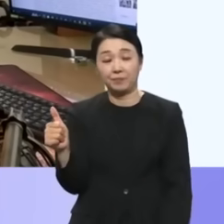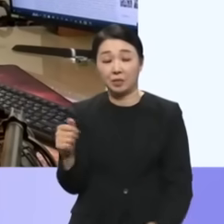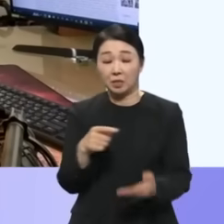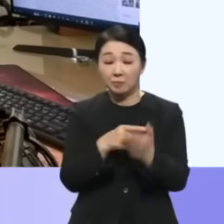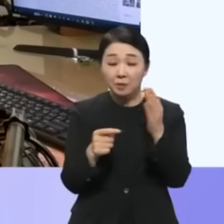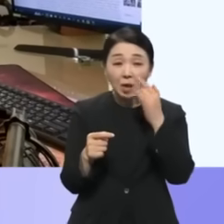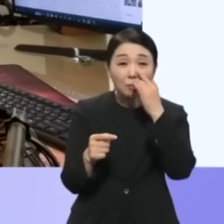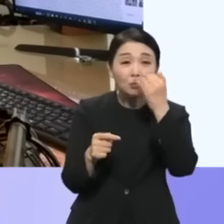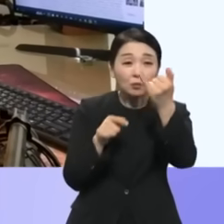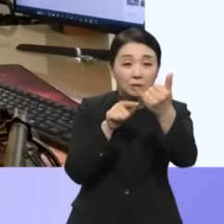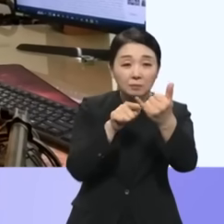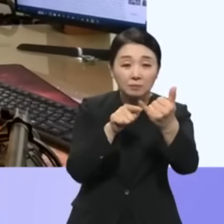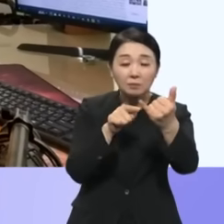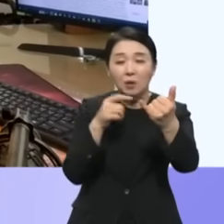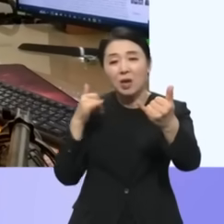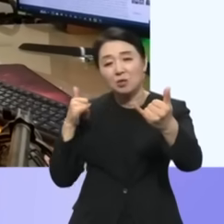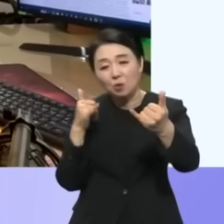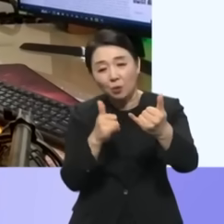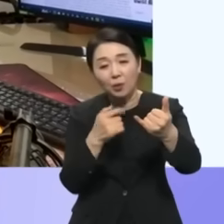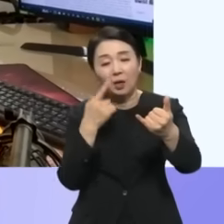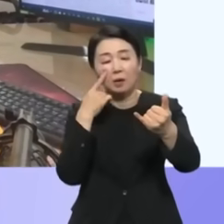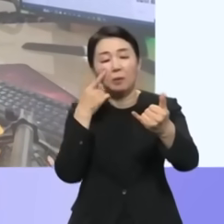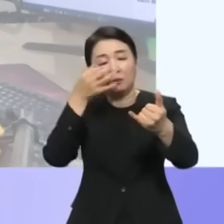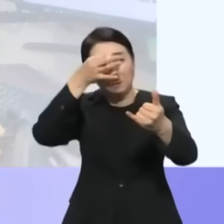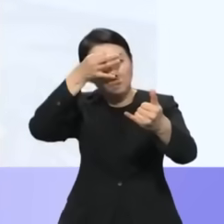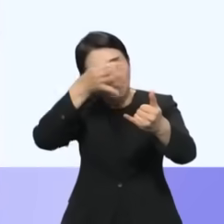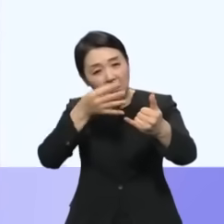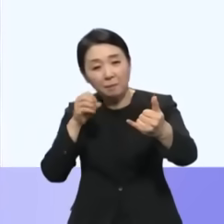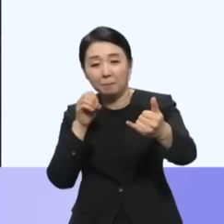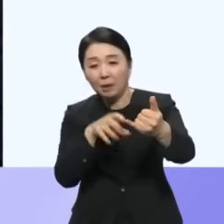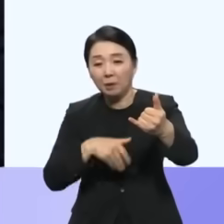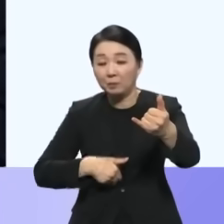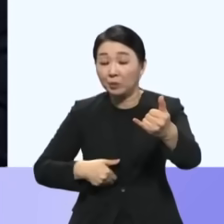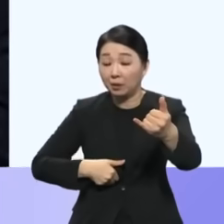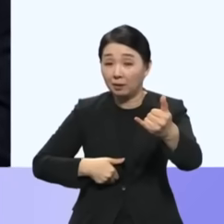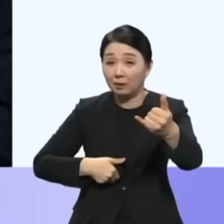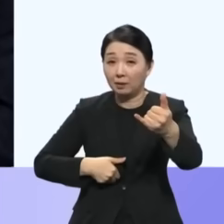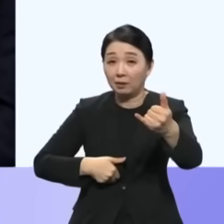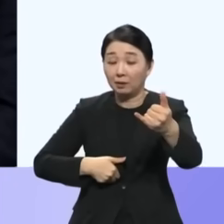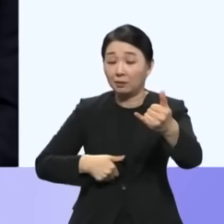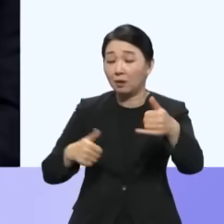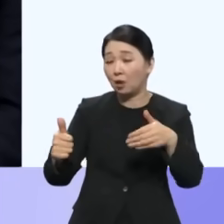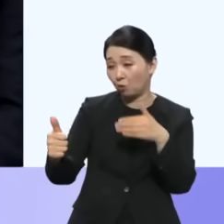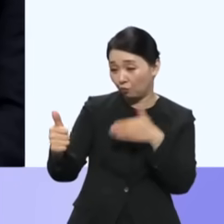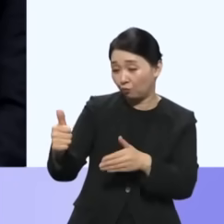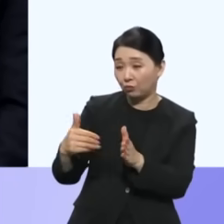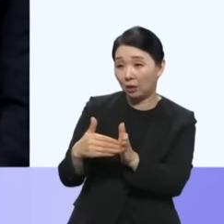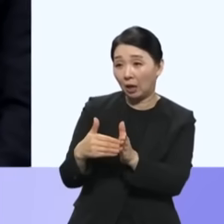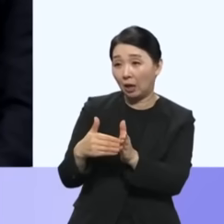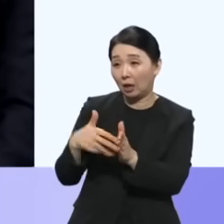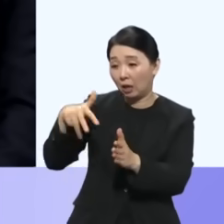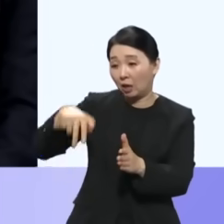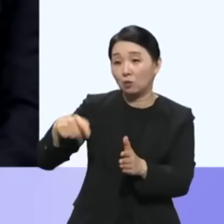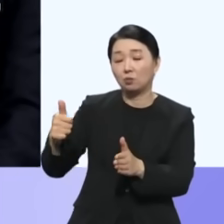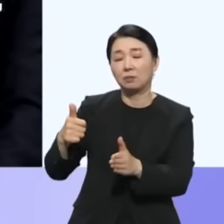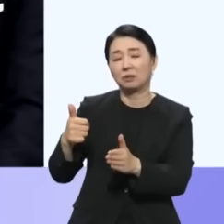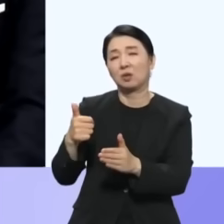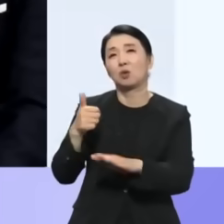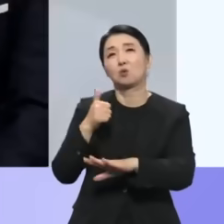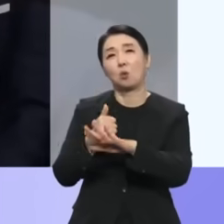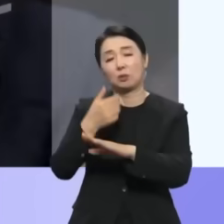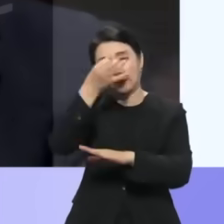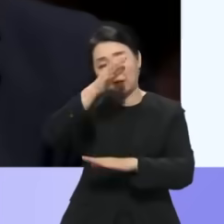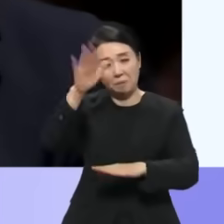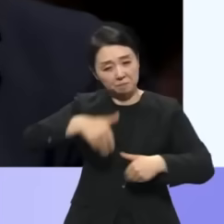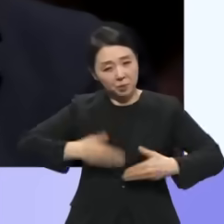피해 학생의 부모님한테 좀 전화를 해서 사과를 해야 되지 않겠느냐라고 권했는데이 지요미지 측에서 거부를